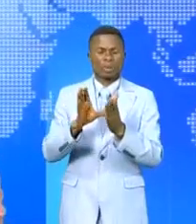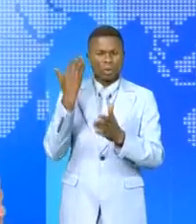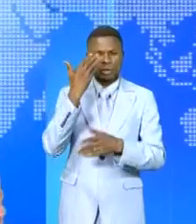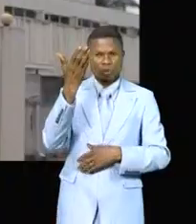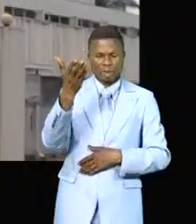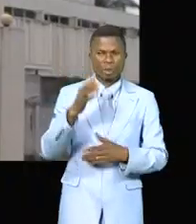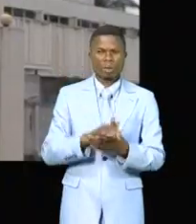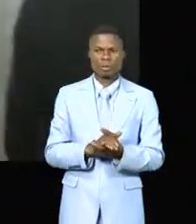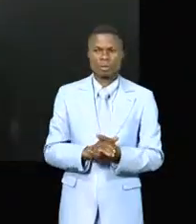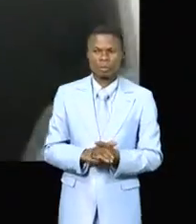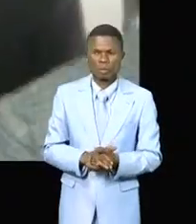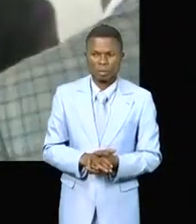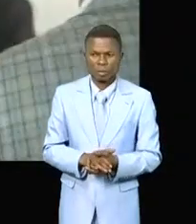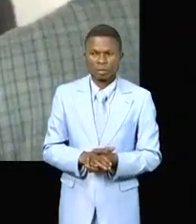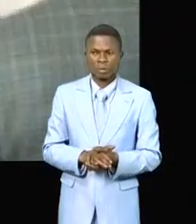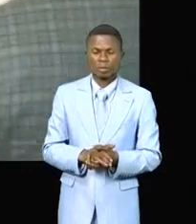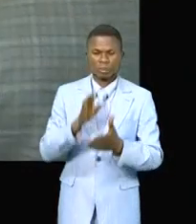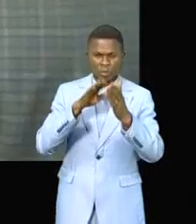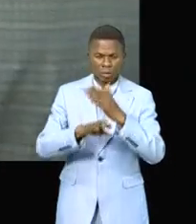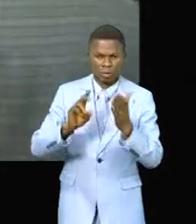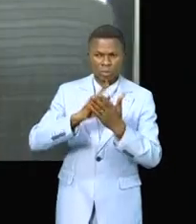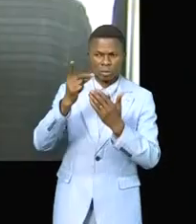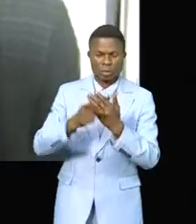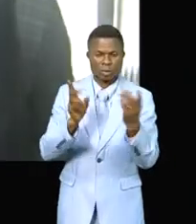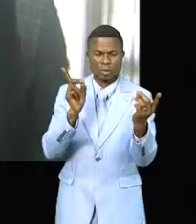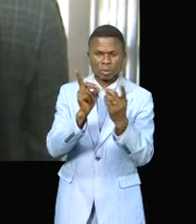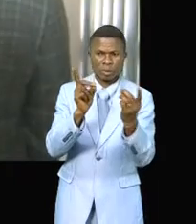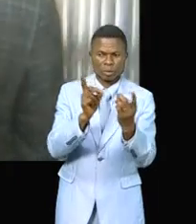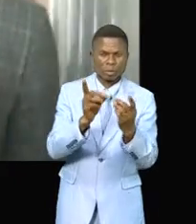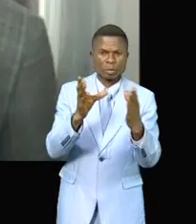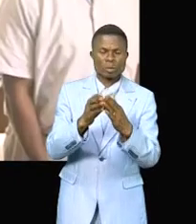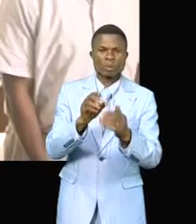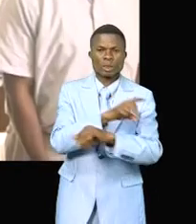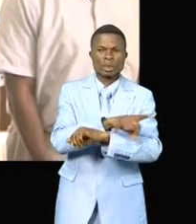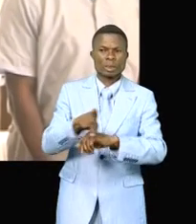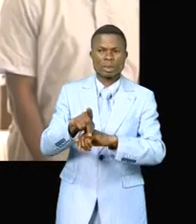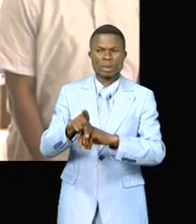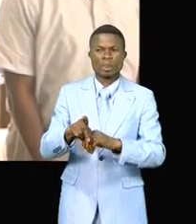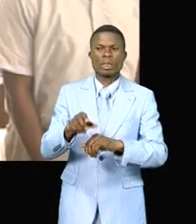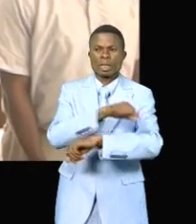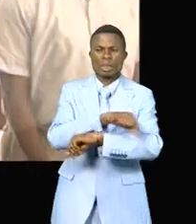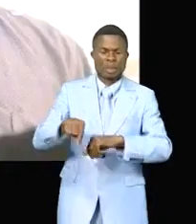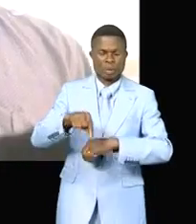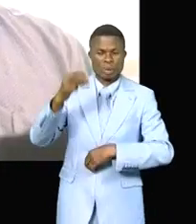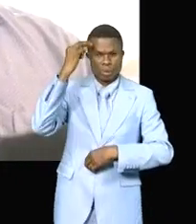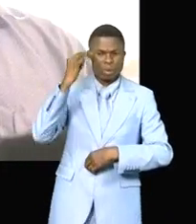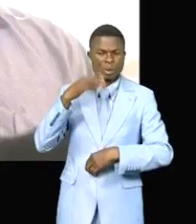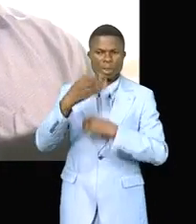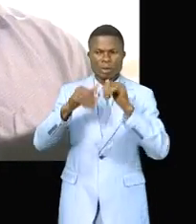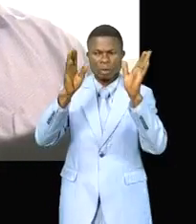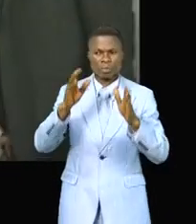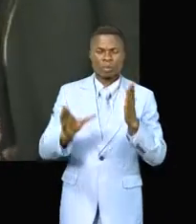en parle. Visite qui s'inscrit dans le cadre des prises de contact avec l'administration du ministère des Affaires étrangères. Le vice-ministre des